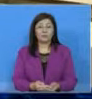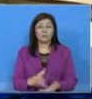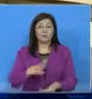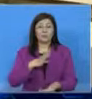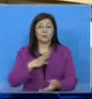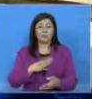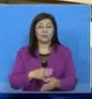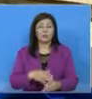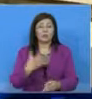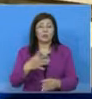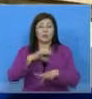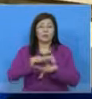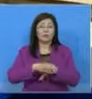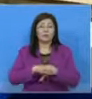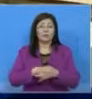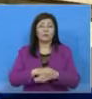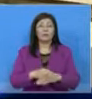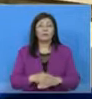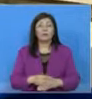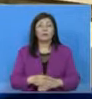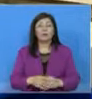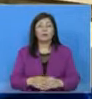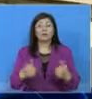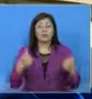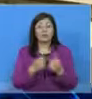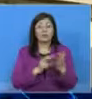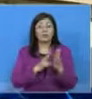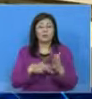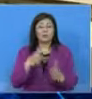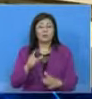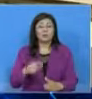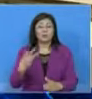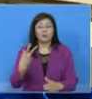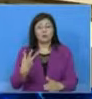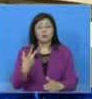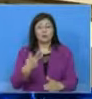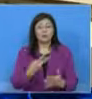имело место 5 фактов наезда на людей, из которых 3 факта являются смертельным исходом.